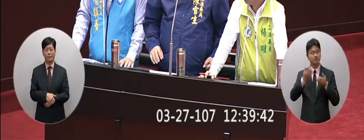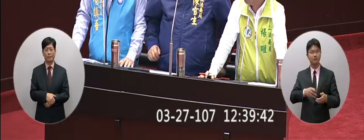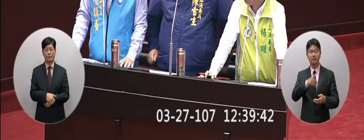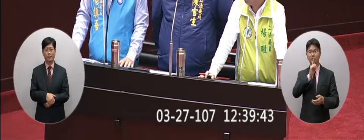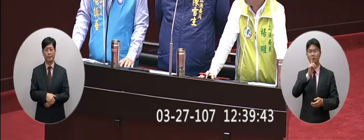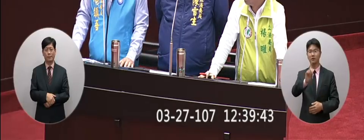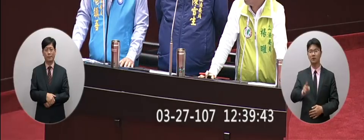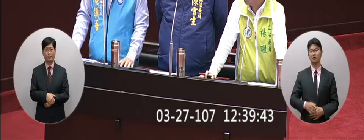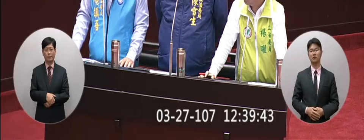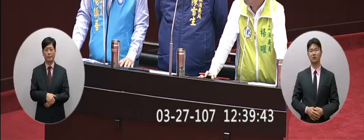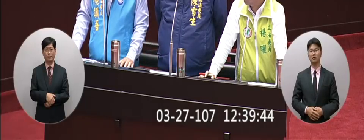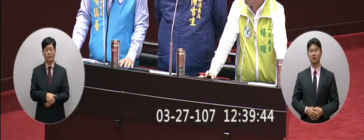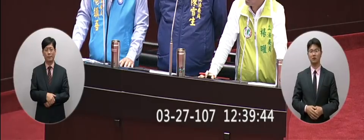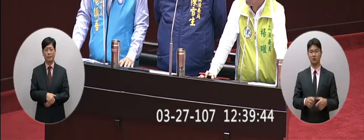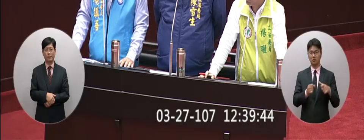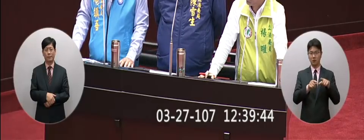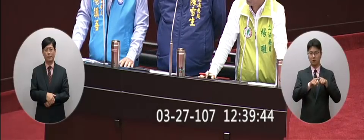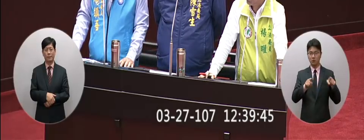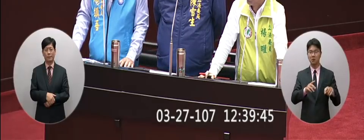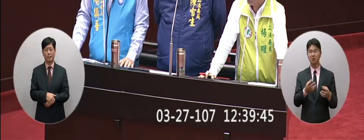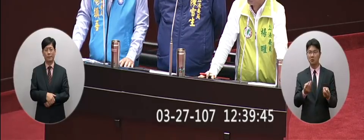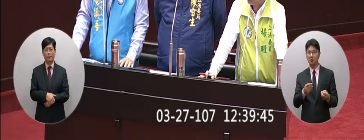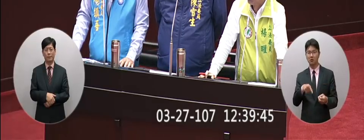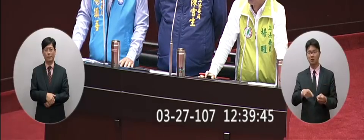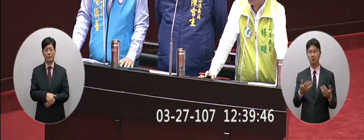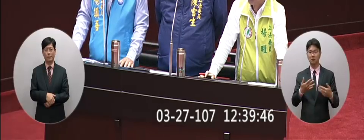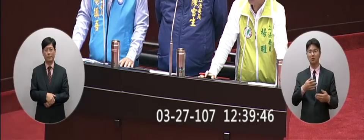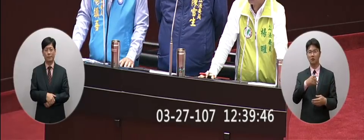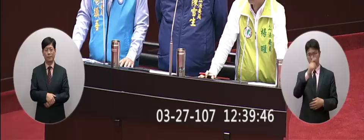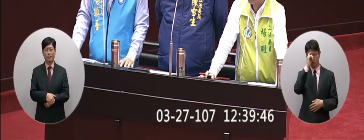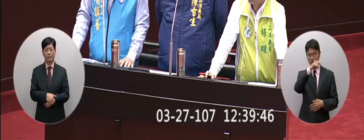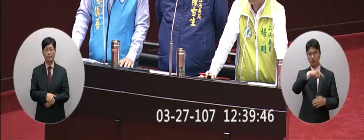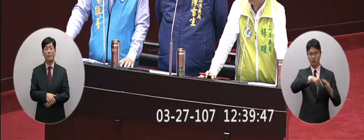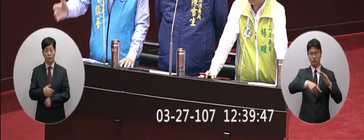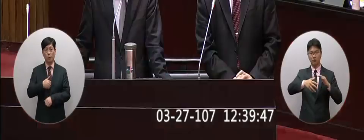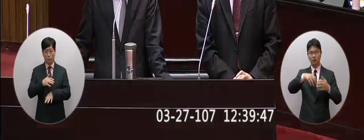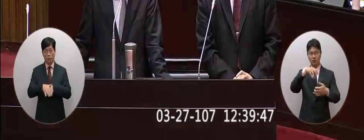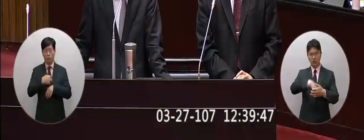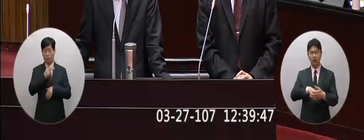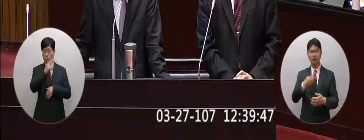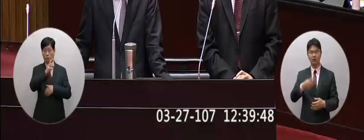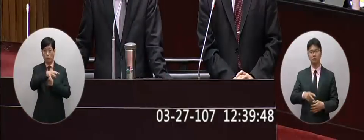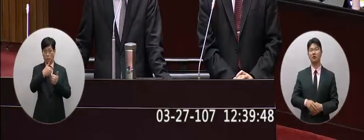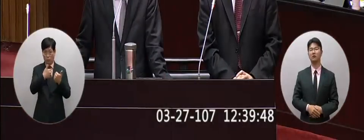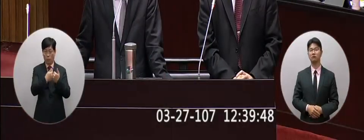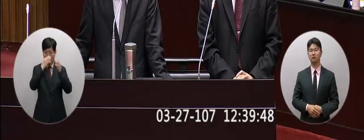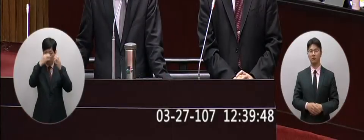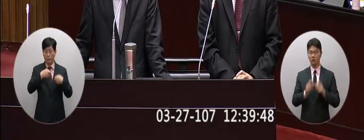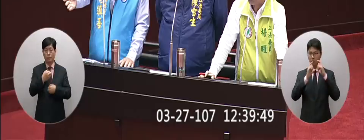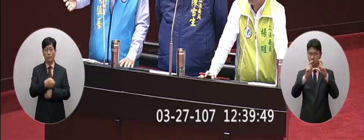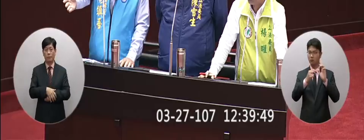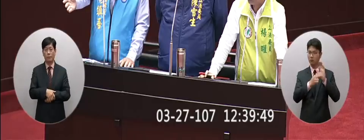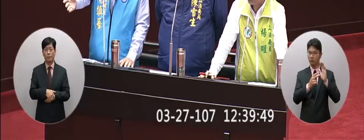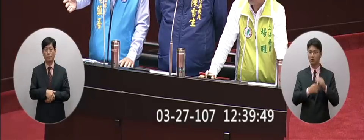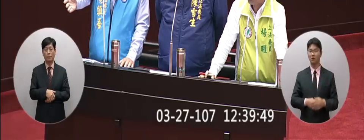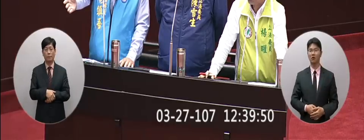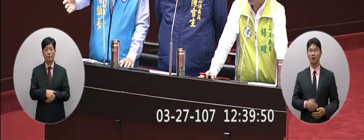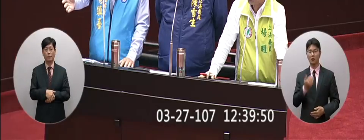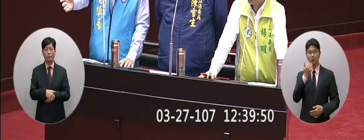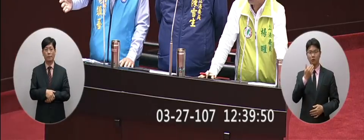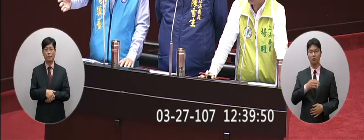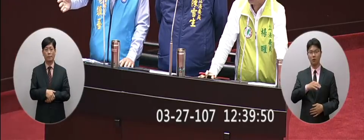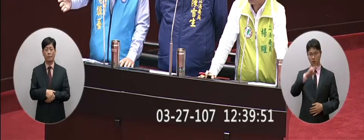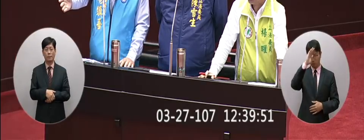样子不公平的现象、不合理的现象，我觉得院里面应该要有个态度。 我也请农委会检讨。 你今天如果说是因为防疫的原